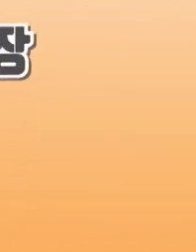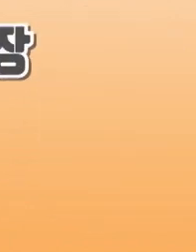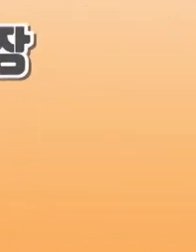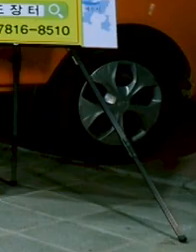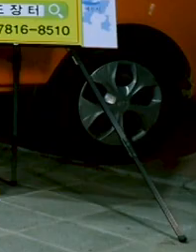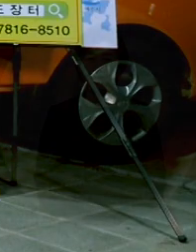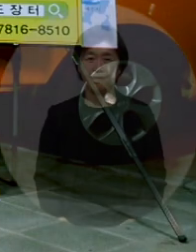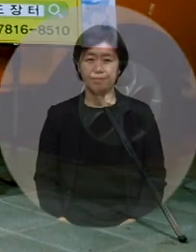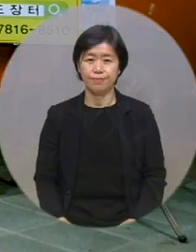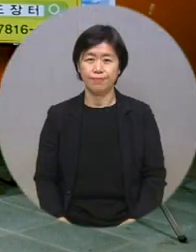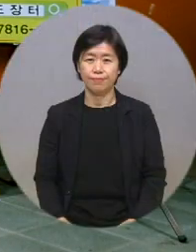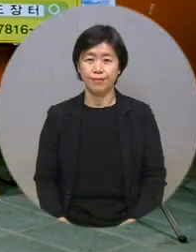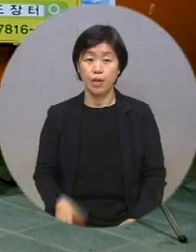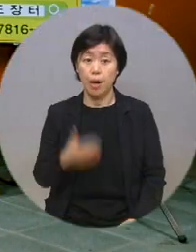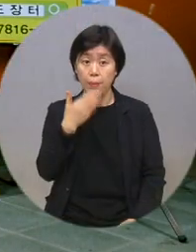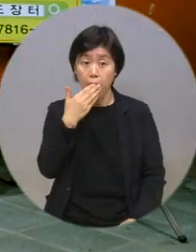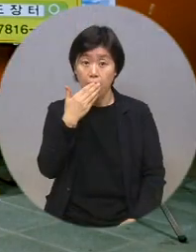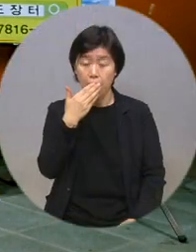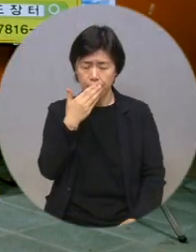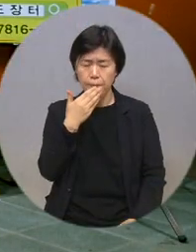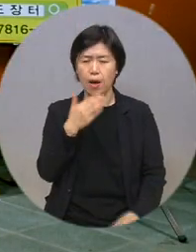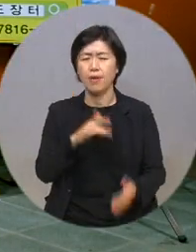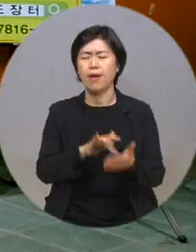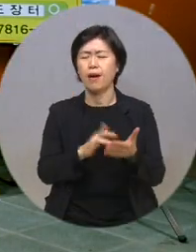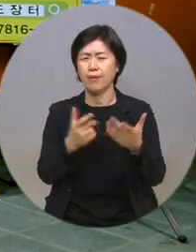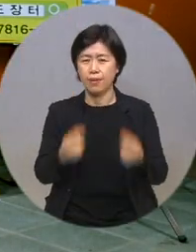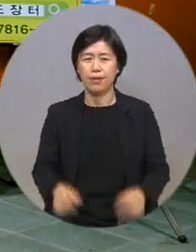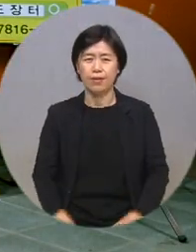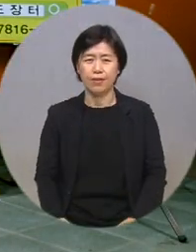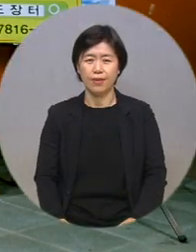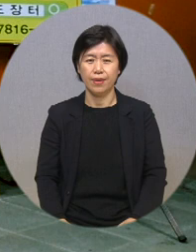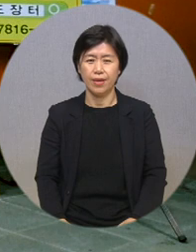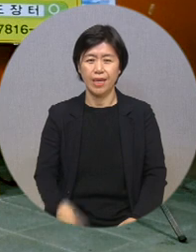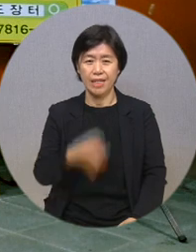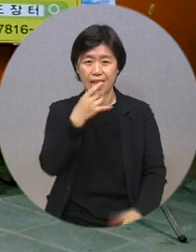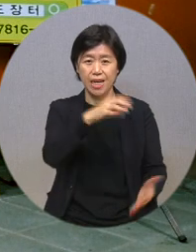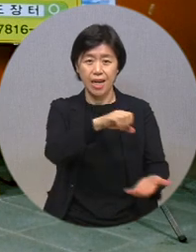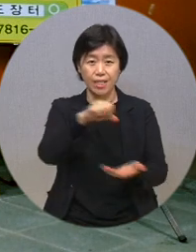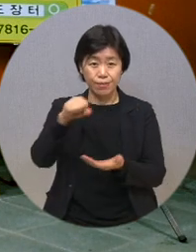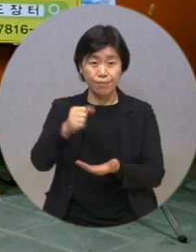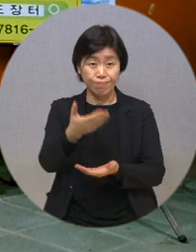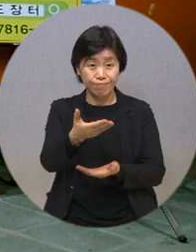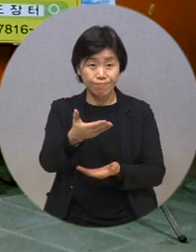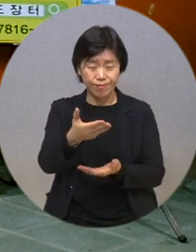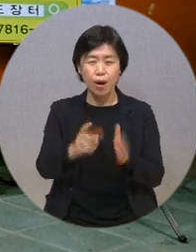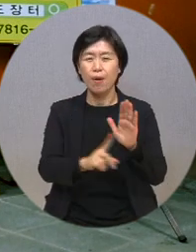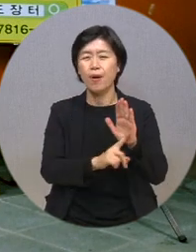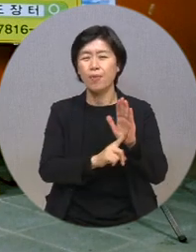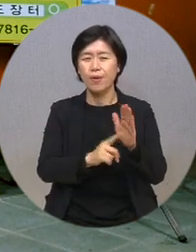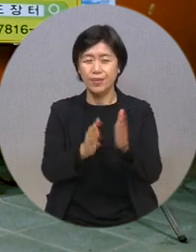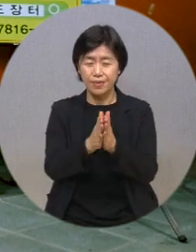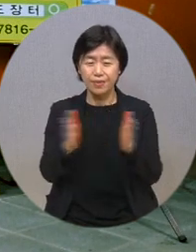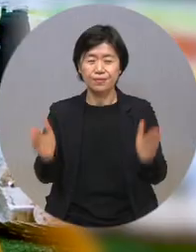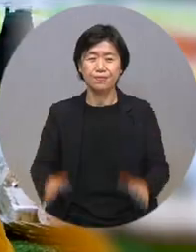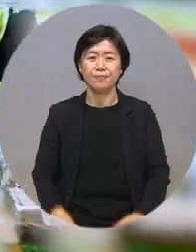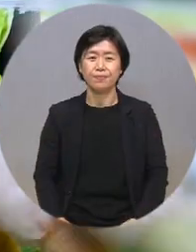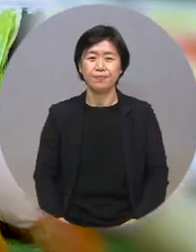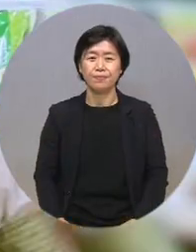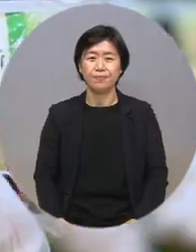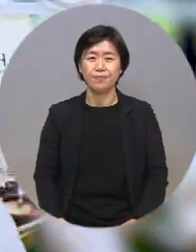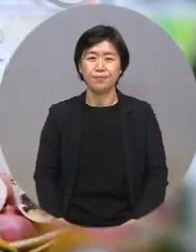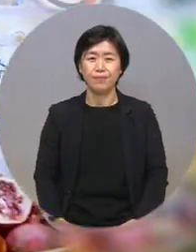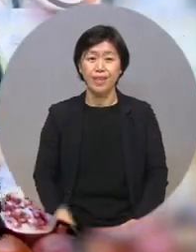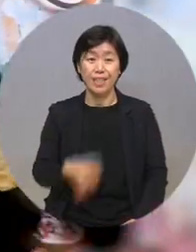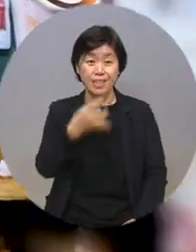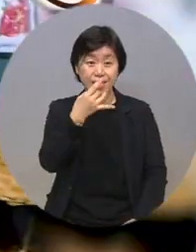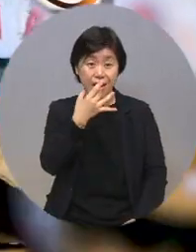자, 보약, 밥이 보약이죠. 자 해맞이 쌀을 들고 오신 우리 장장님. 자 홍보 시간 30초입니다. 출발합니다.